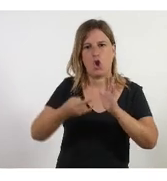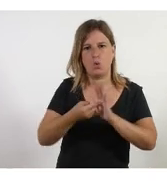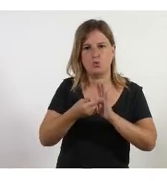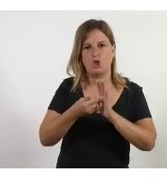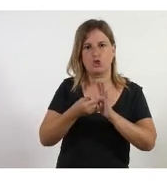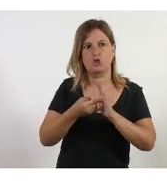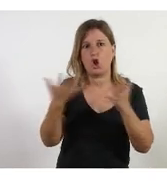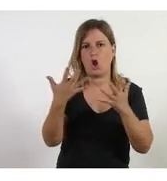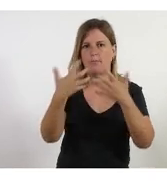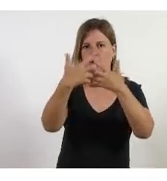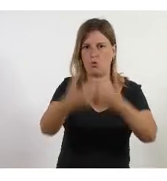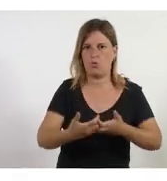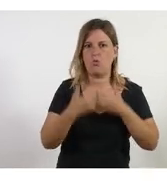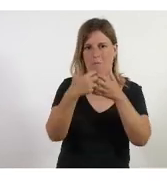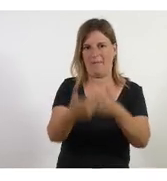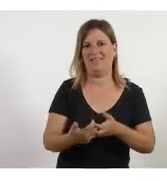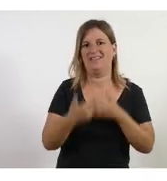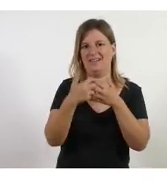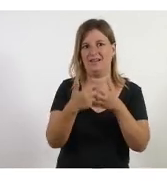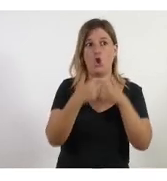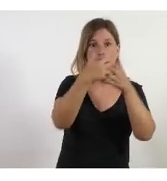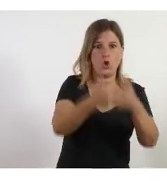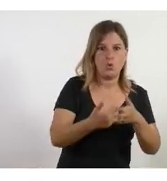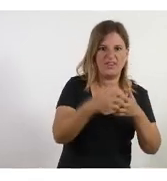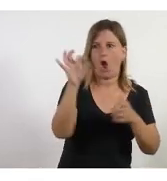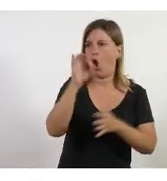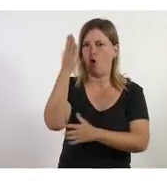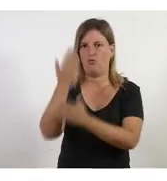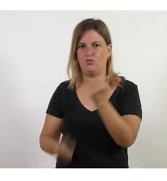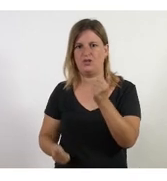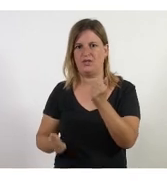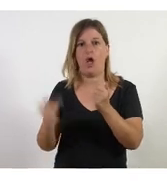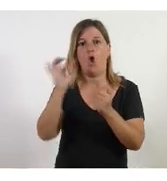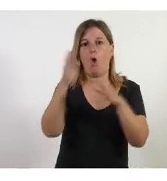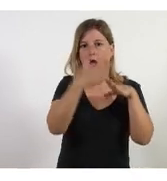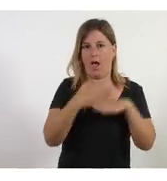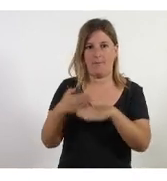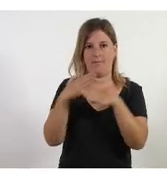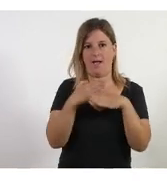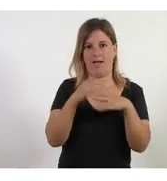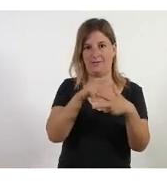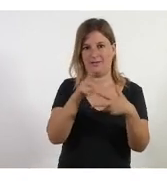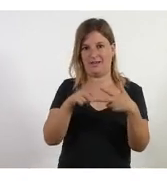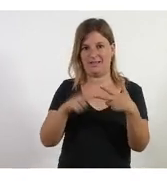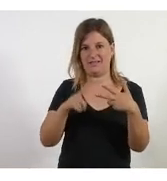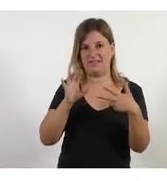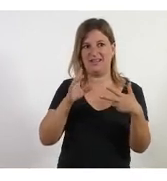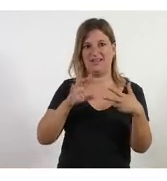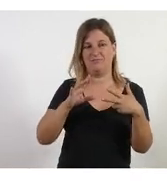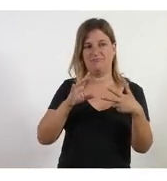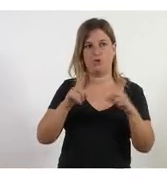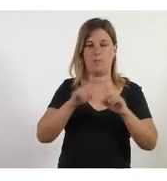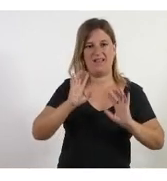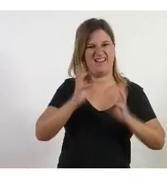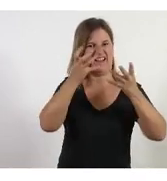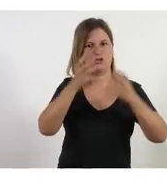combatint. És la lluita o la fugida o amagar-se. Són les tres reaccions des de lo masculí.